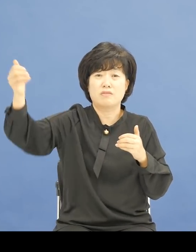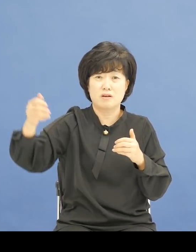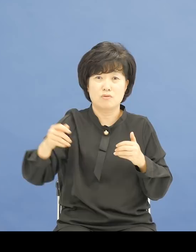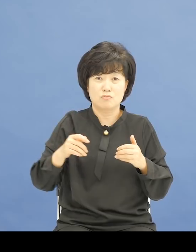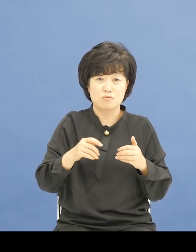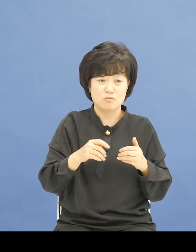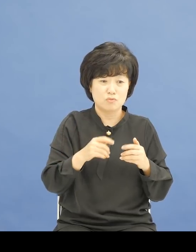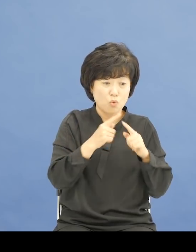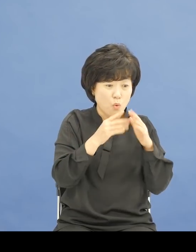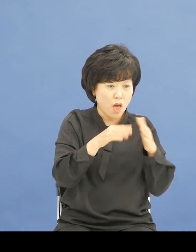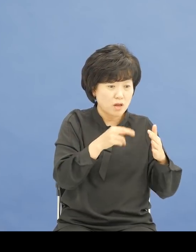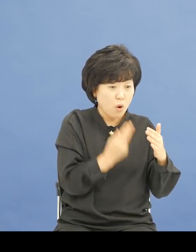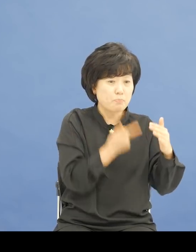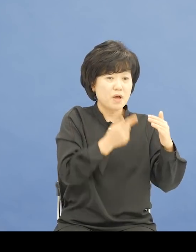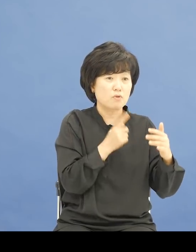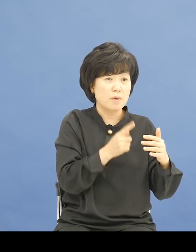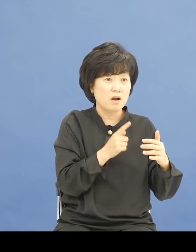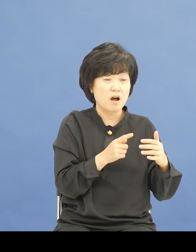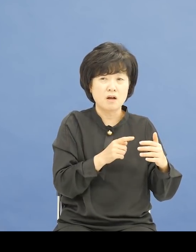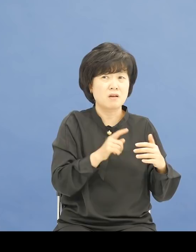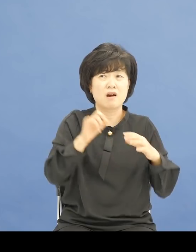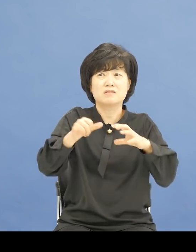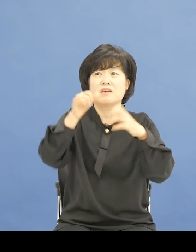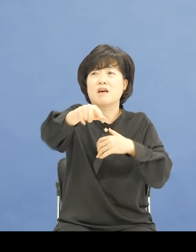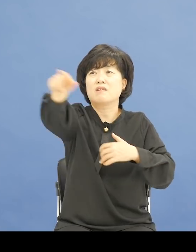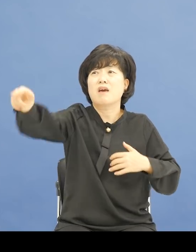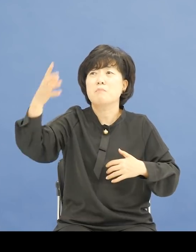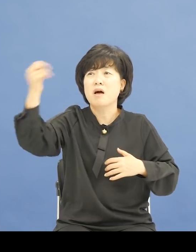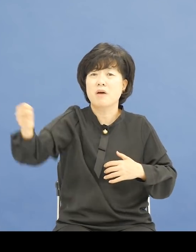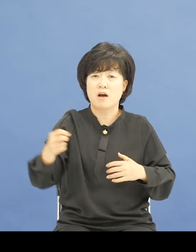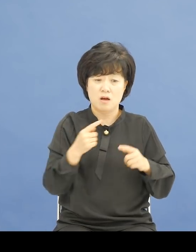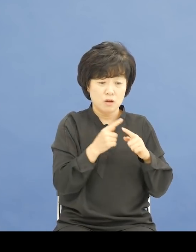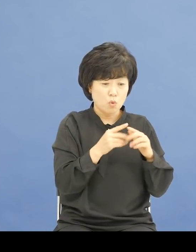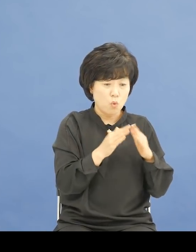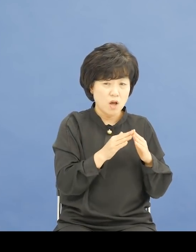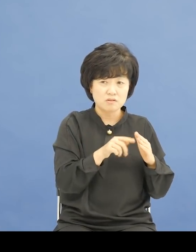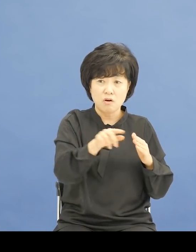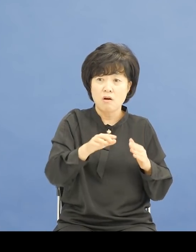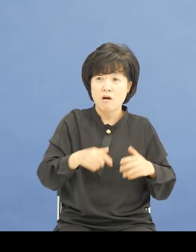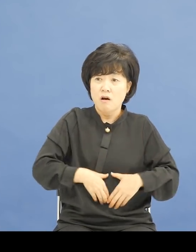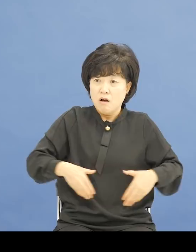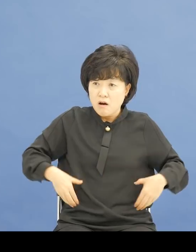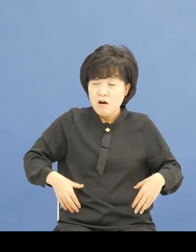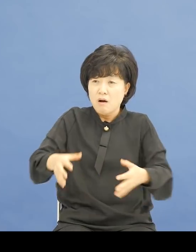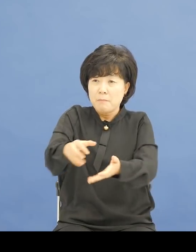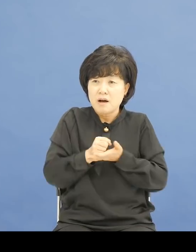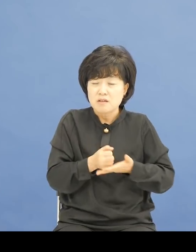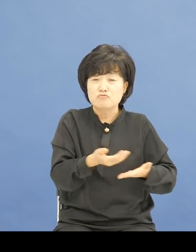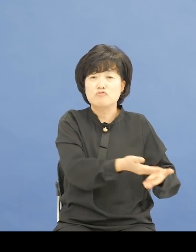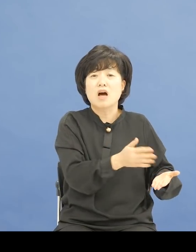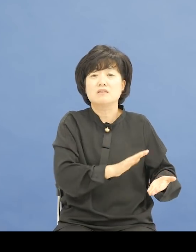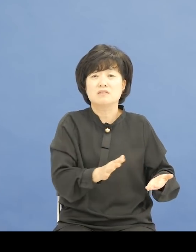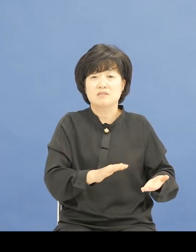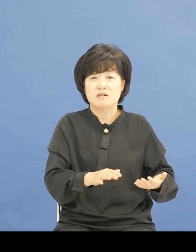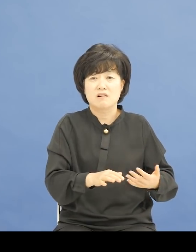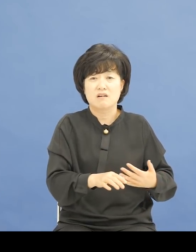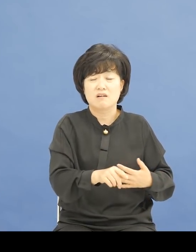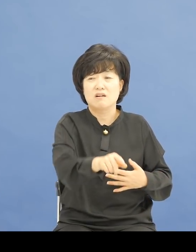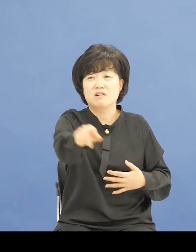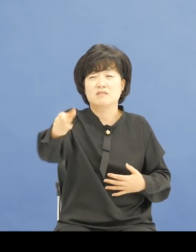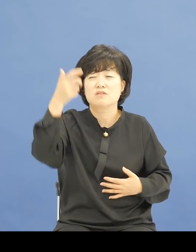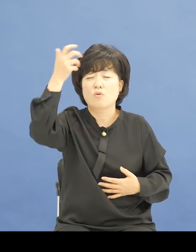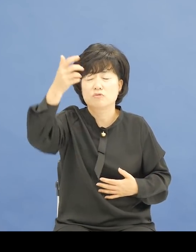영혼들이 바글바글하거든요. 그렇죠, 그렇죠. 그렇게 주님이 필요한 영혼들이 많거든요. 교회에서 그분들, 받아주질 않으니까 튕겨 나가는 것 뿐이죠. 맞습니다. 네. 그